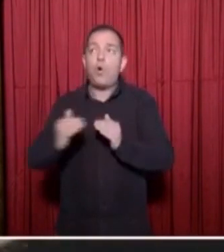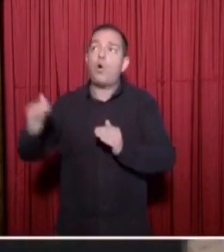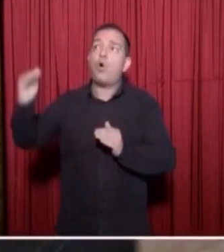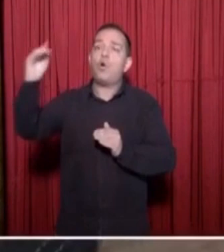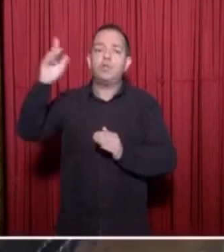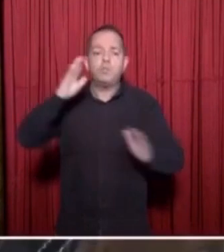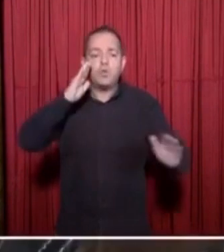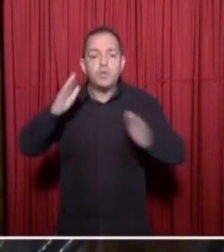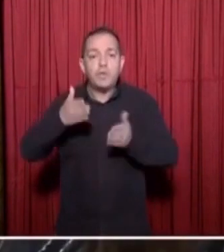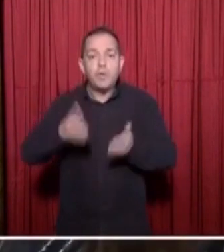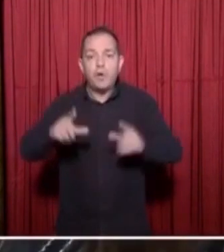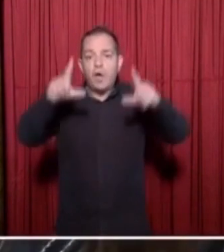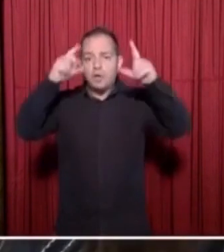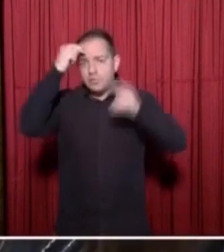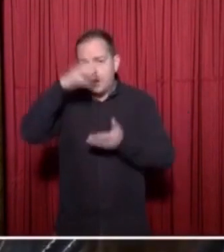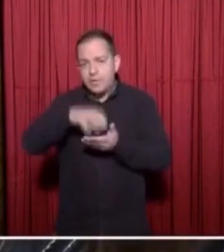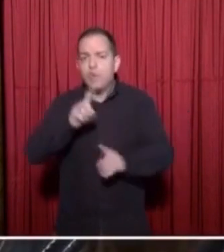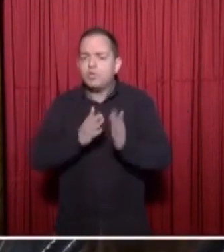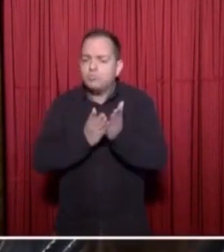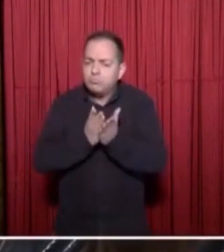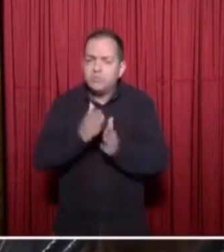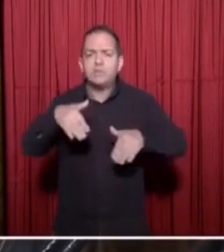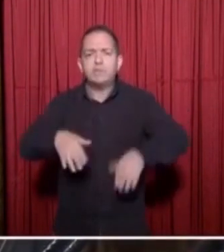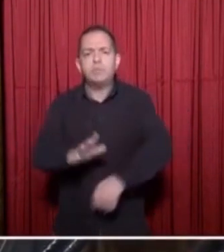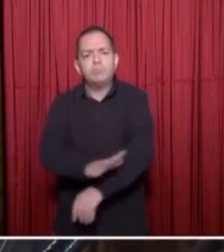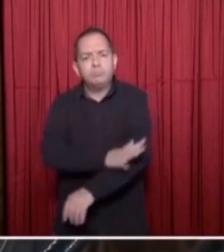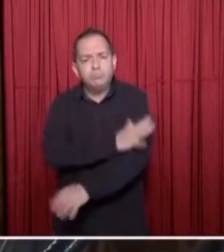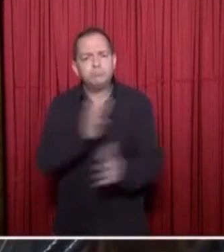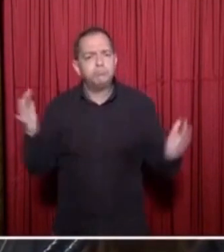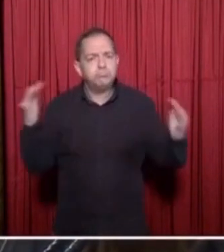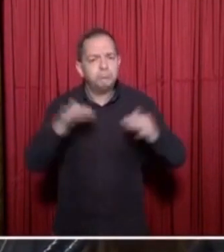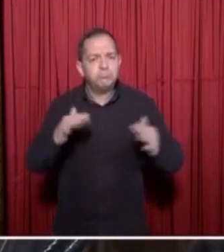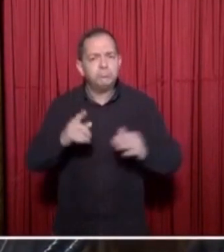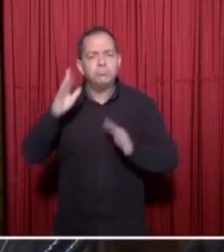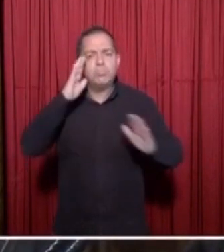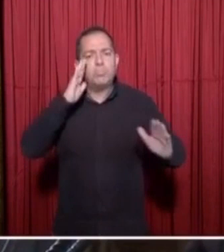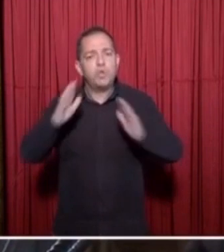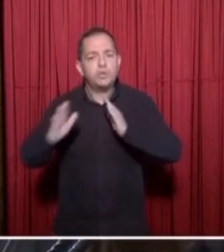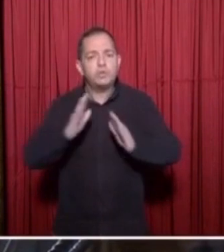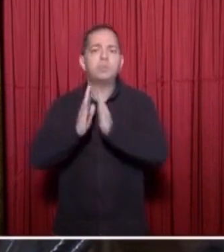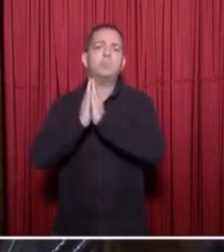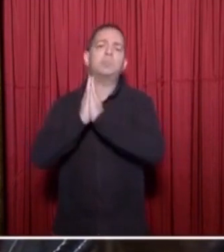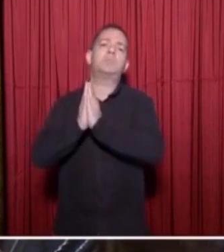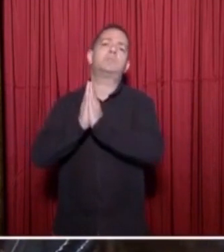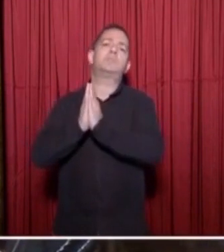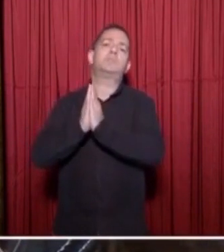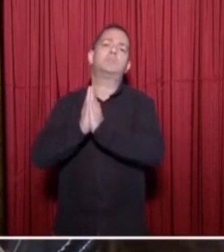τούτου και των μεταπίστεως ευλαβίας και φόβου Θεού ίσιον τον εν αυτό του